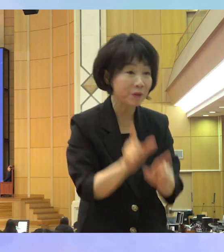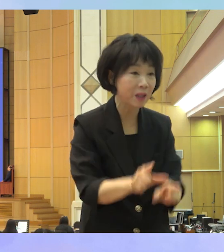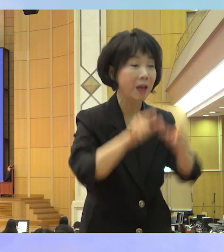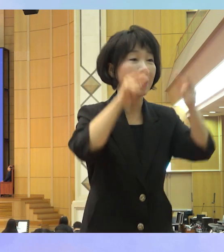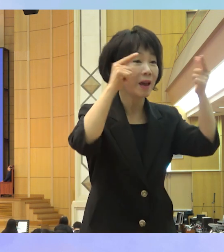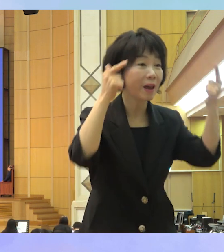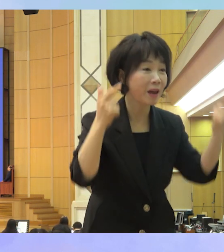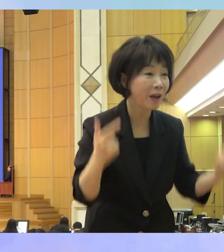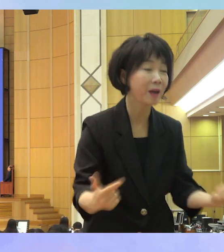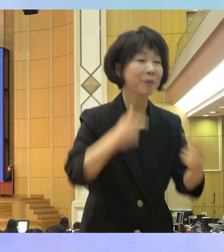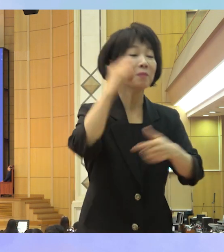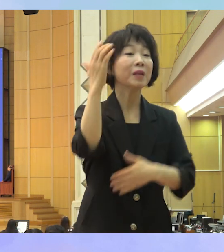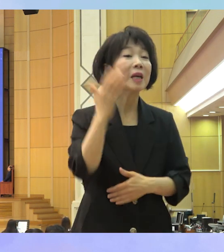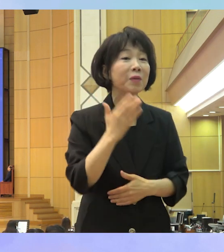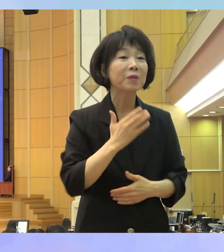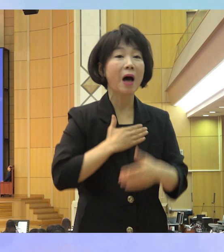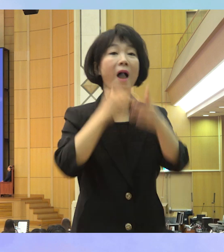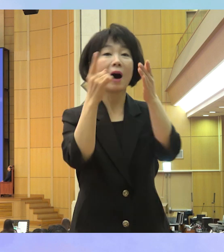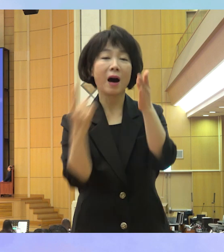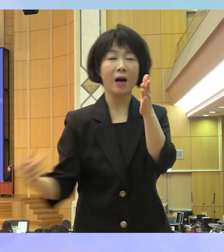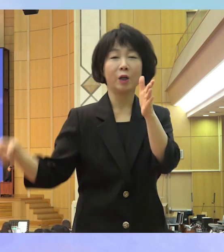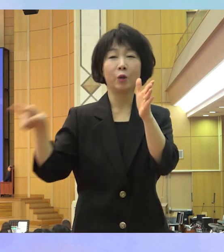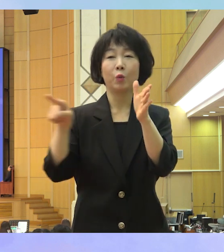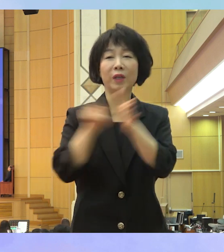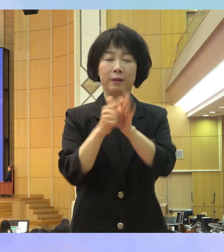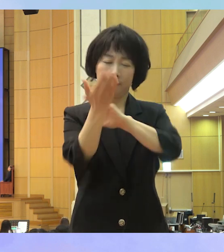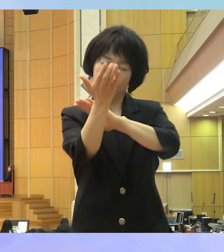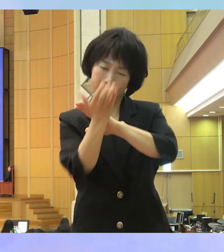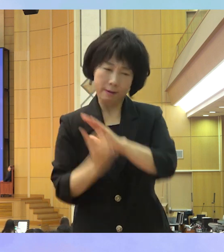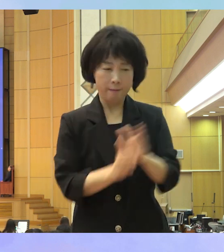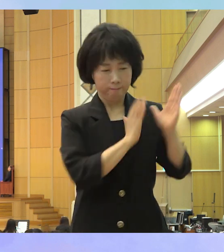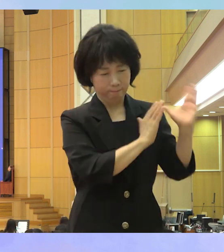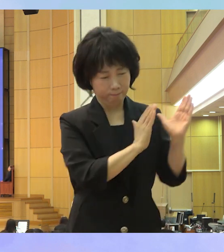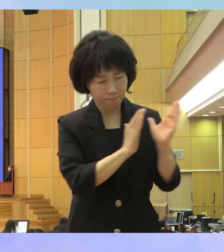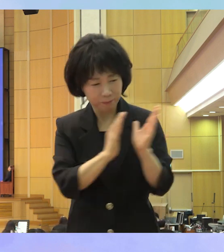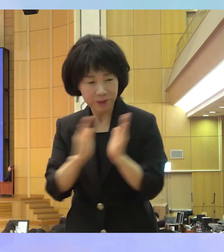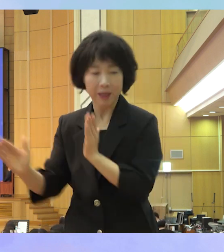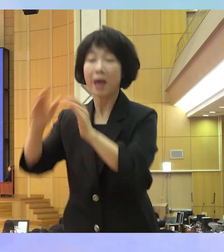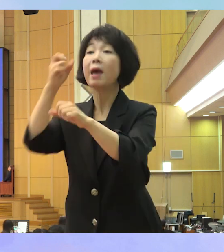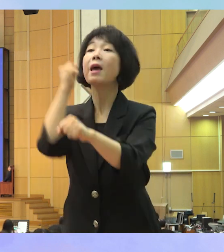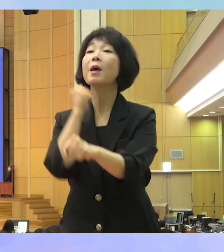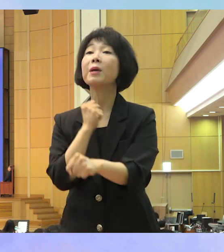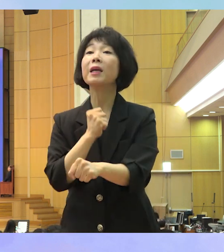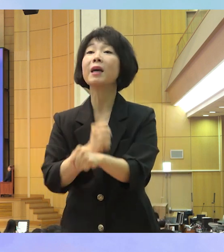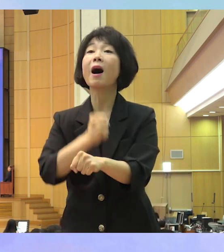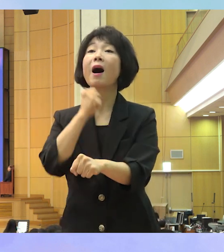멀지 않네. 나를 위해